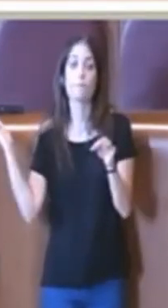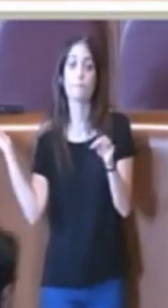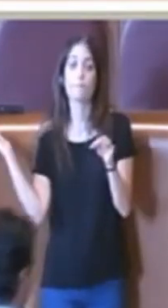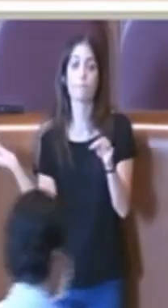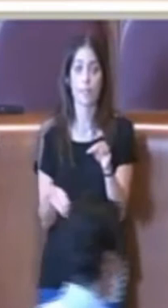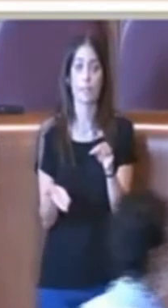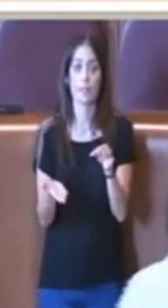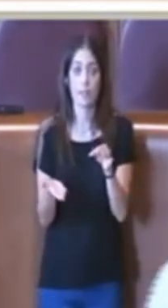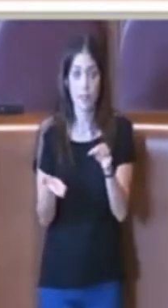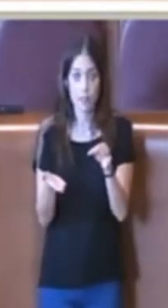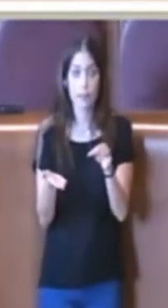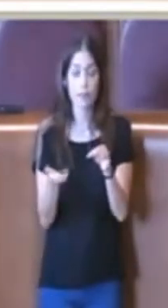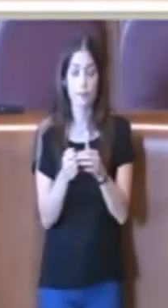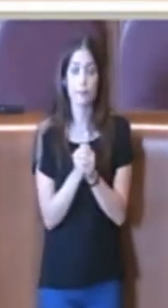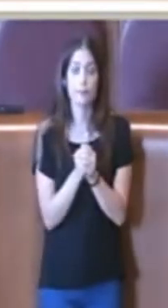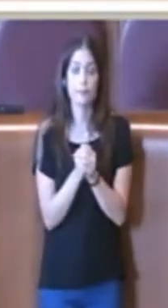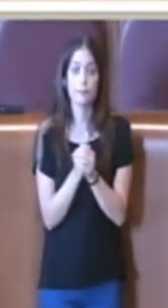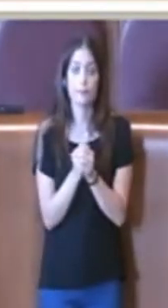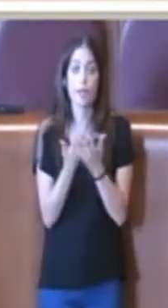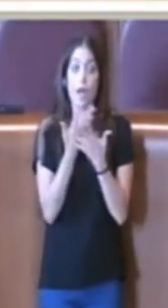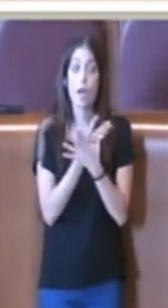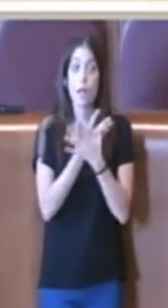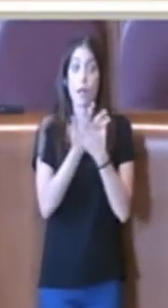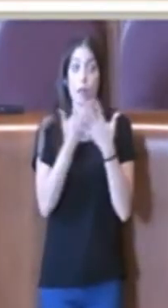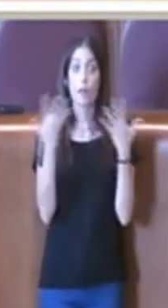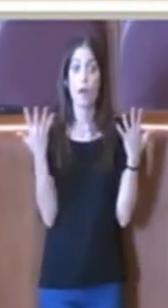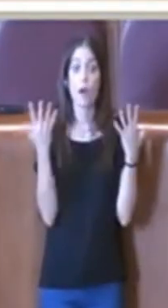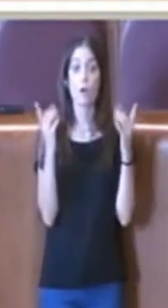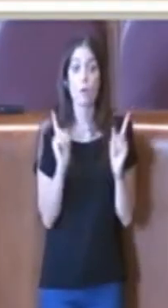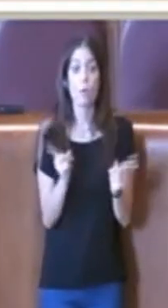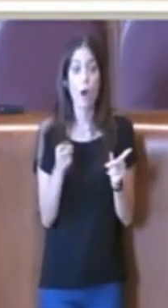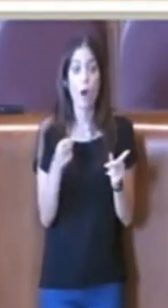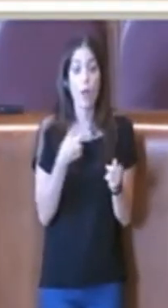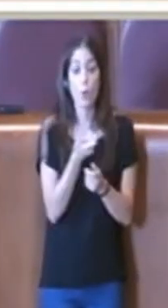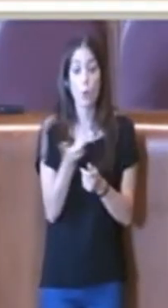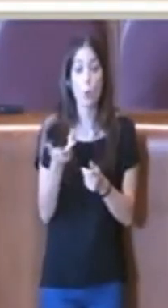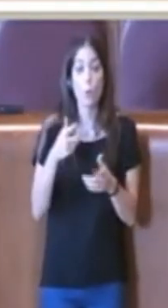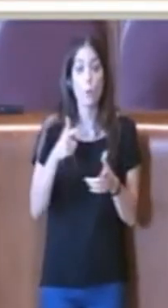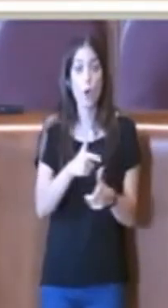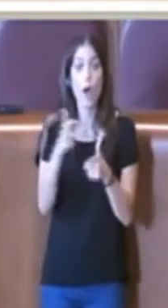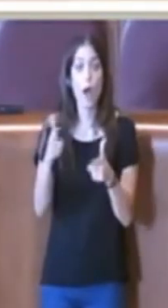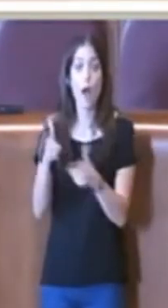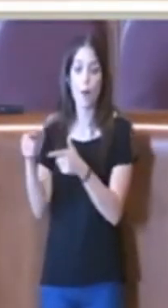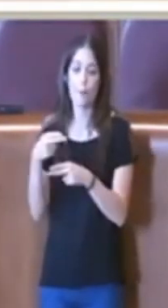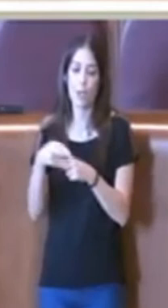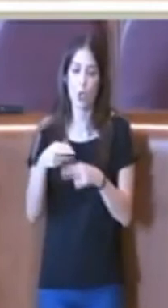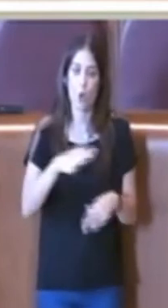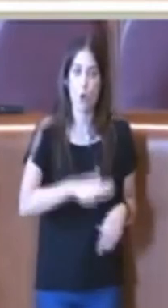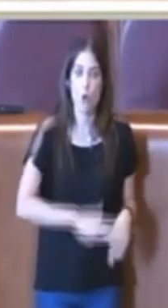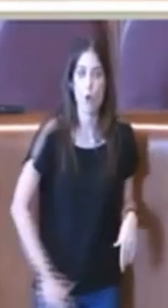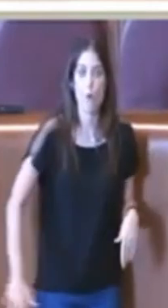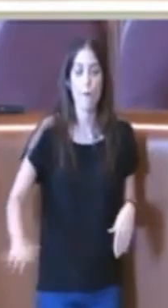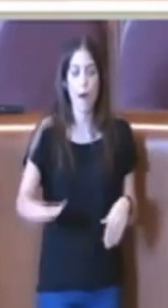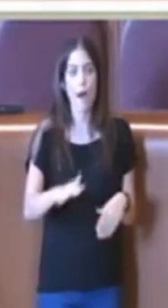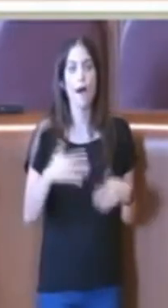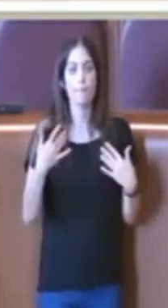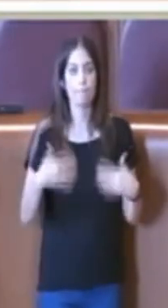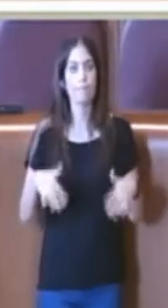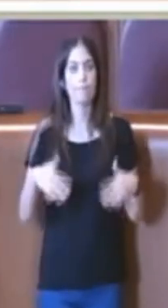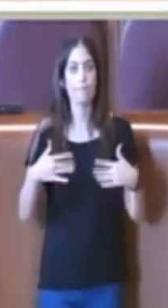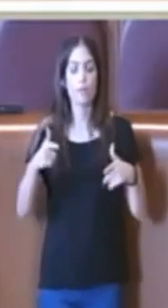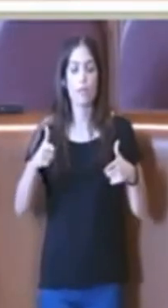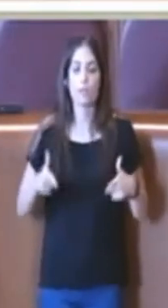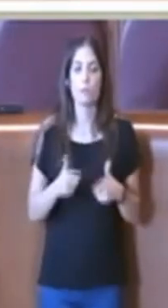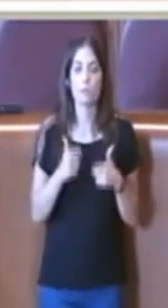dell'albero stesso e ovvio che il numero di alberi che ci sono a roma è un numero di gran